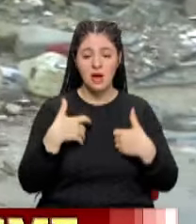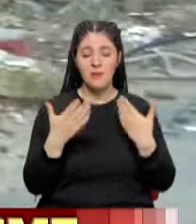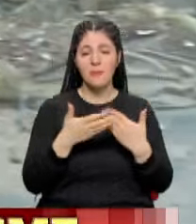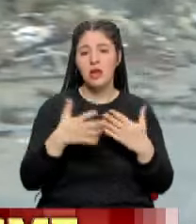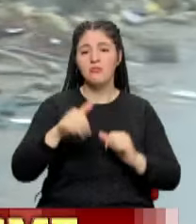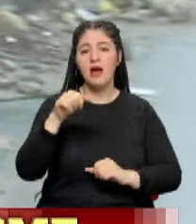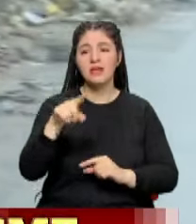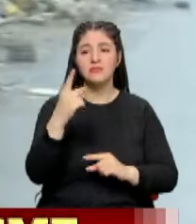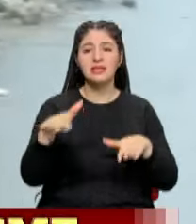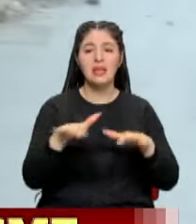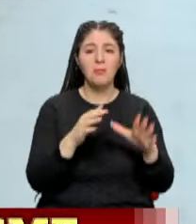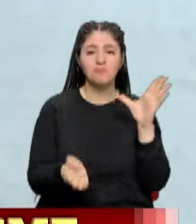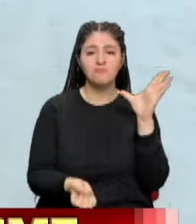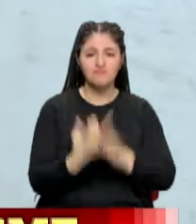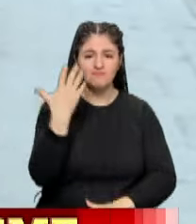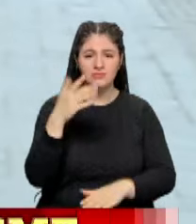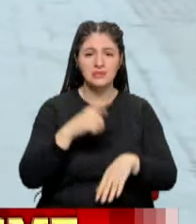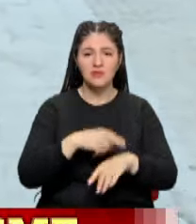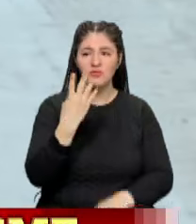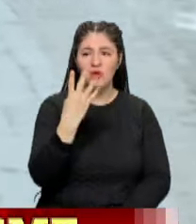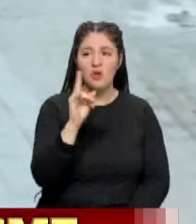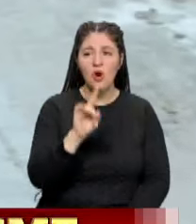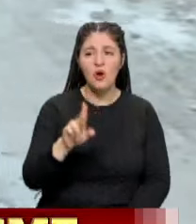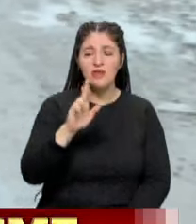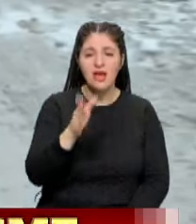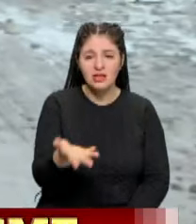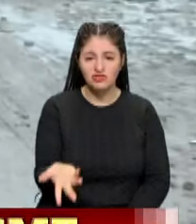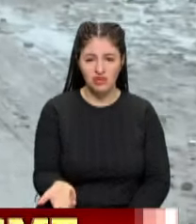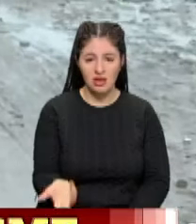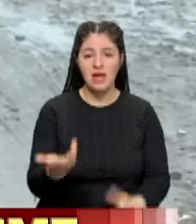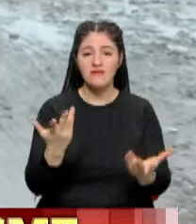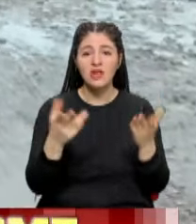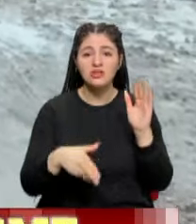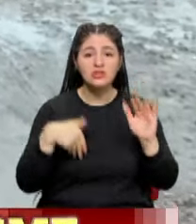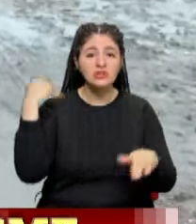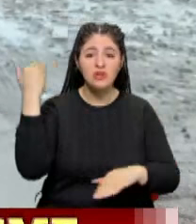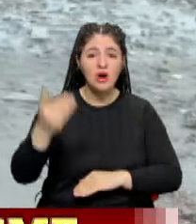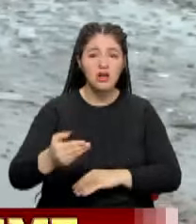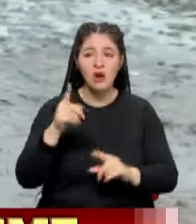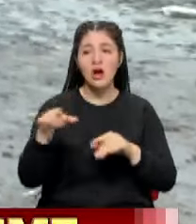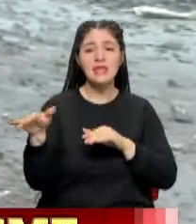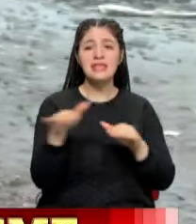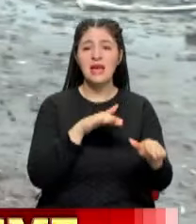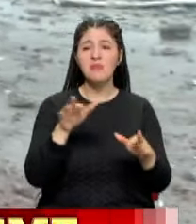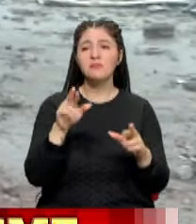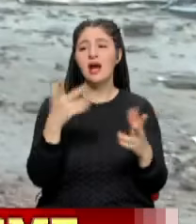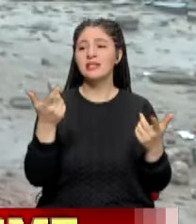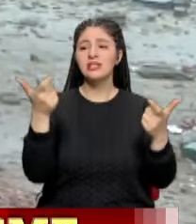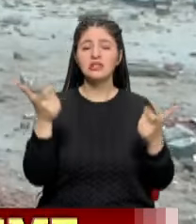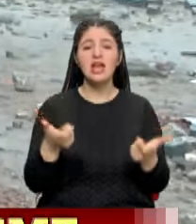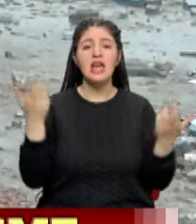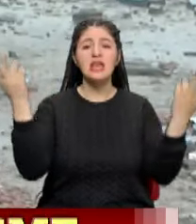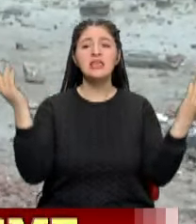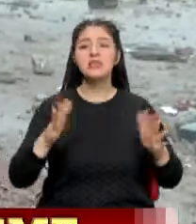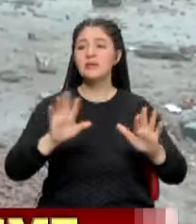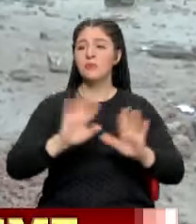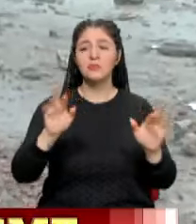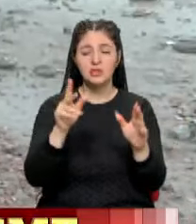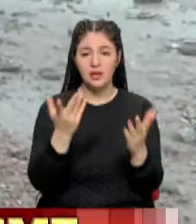Kahramanmaraş merkezli bir deprem meydana geldi, saatler 4.17'yi gösteriyordu. Ve sonrasında o deprem sanki şehirleri yıkmamış